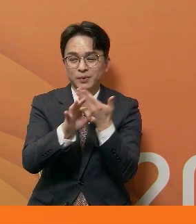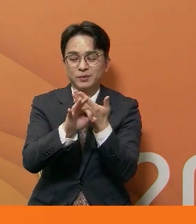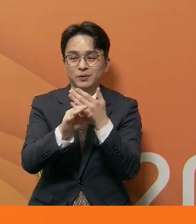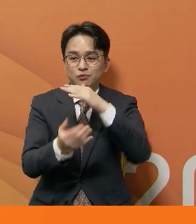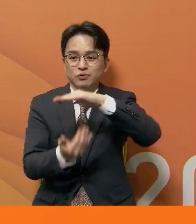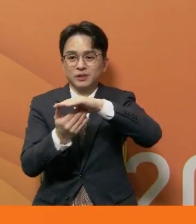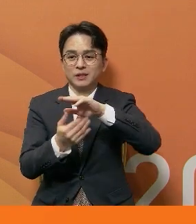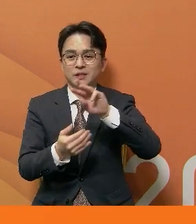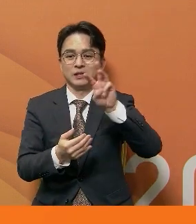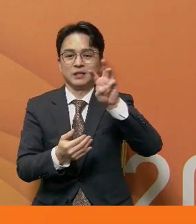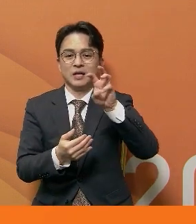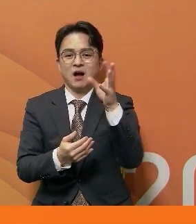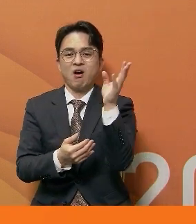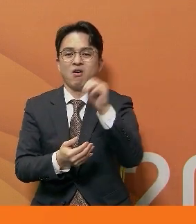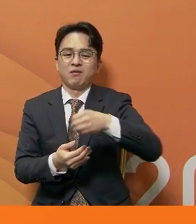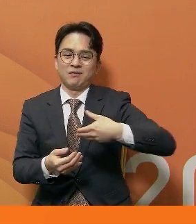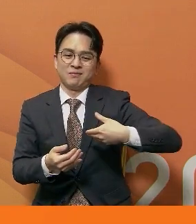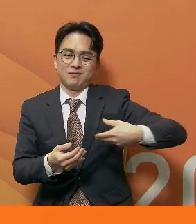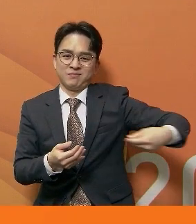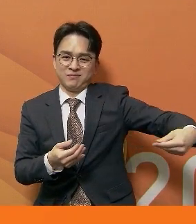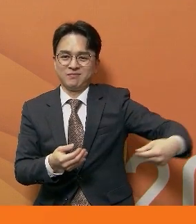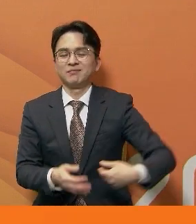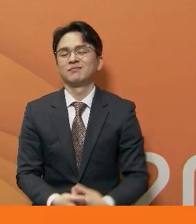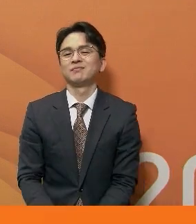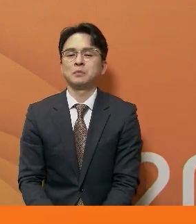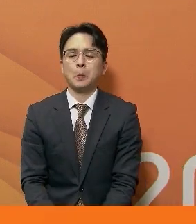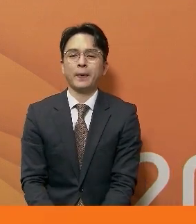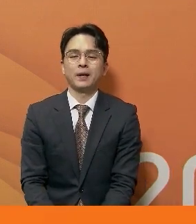30억원까지 이용을 하실 수가 있습니다